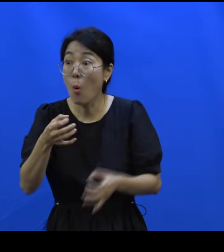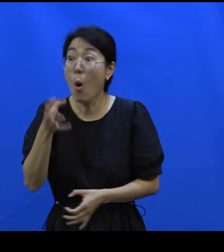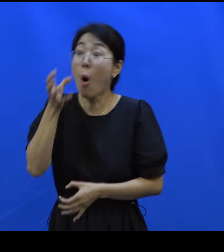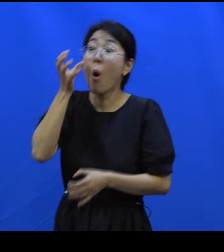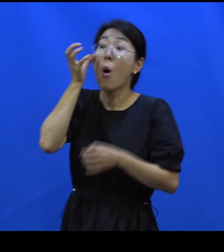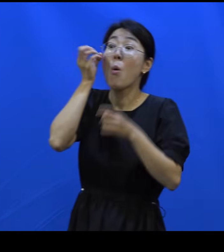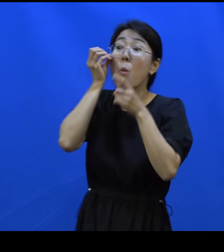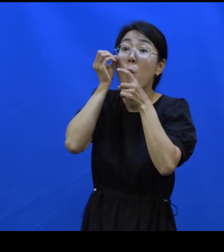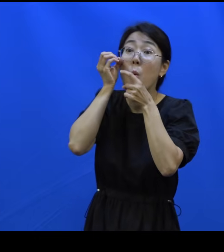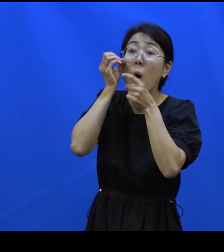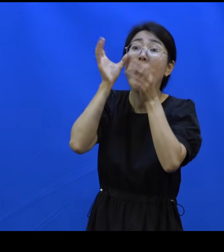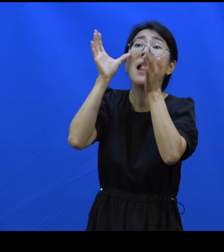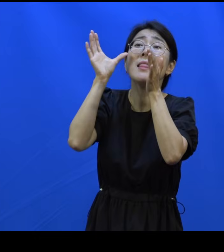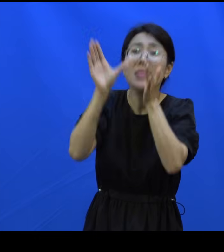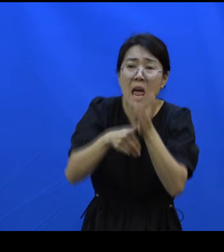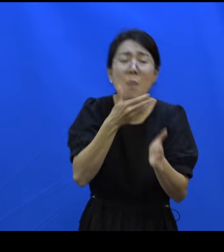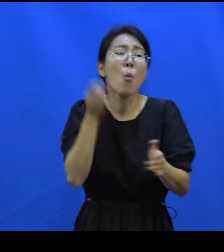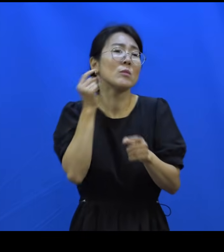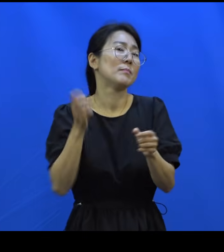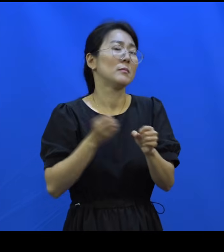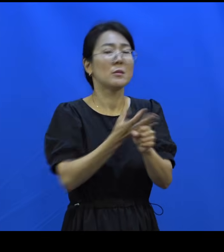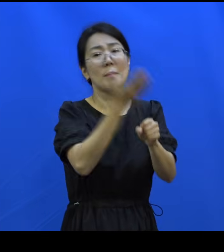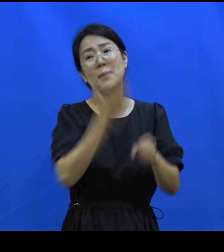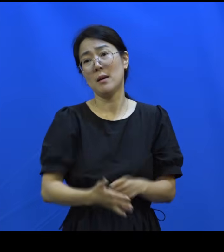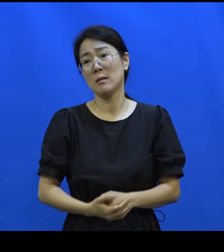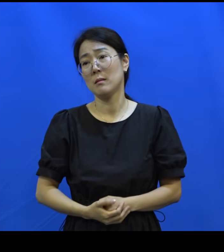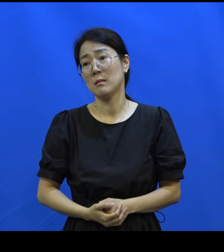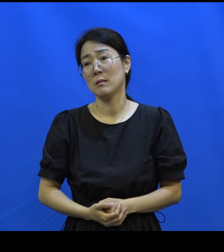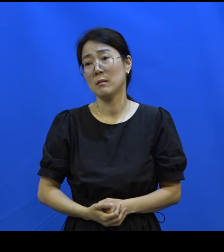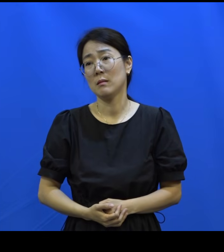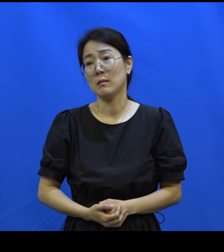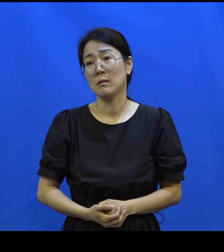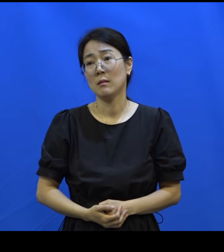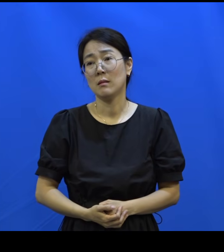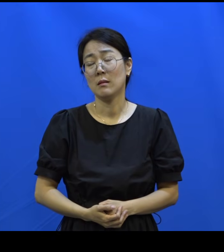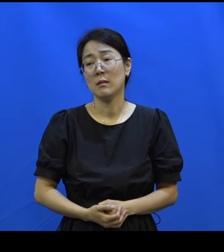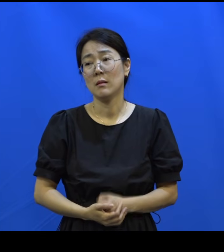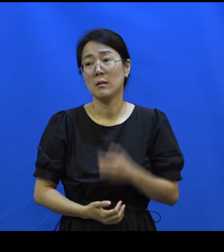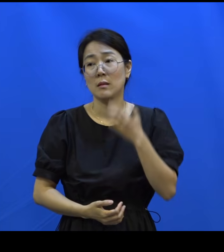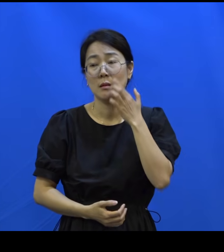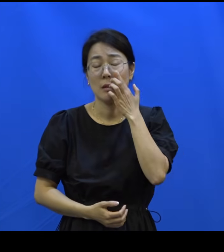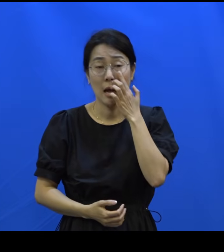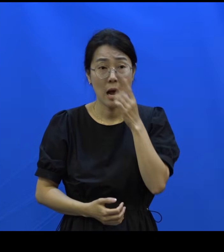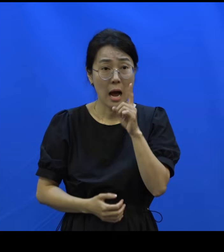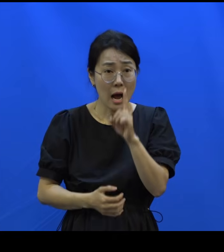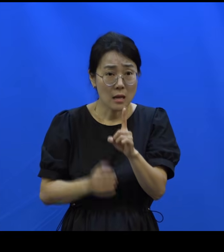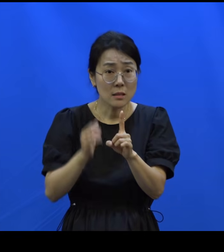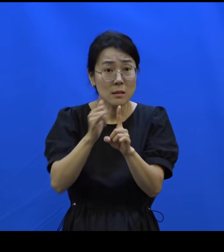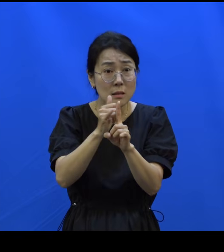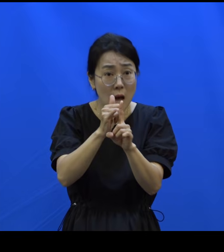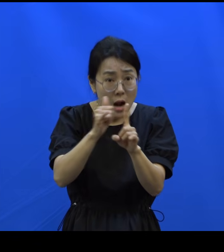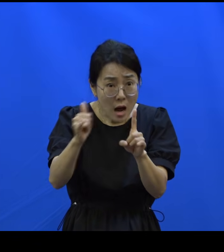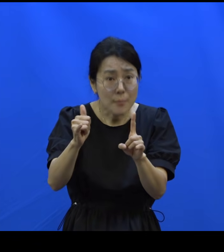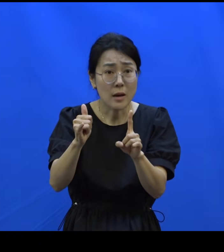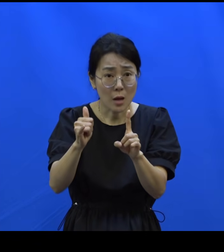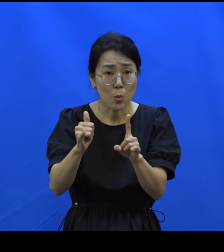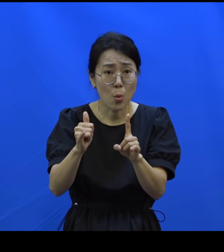여러분, 그리스도인들이요, 정말 레디컬한 디사이플, 한